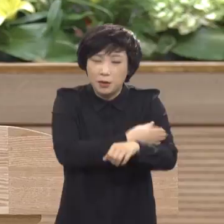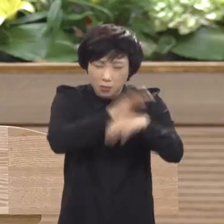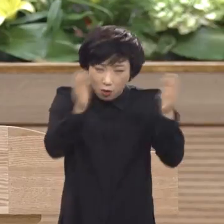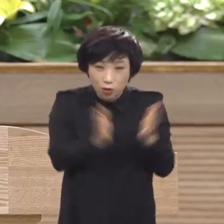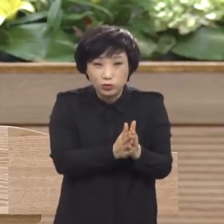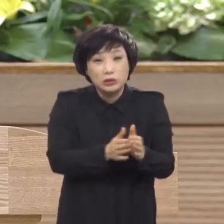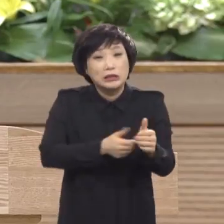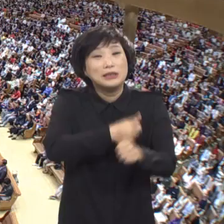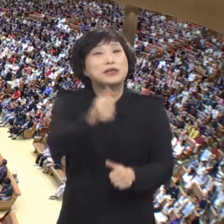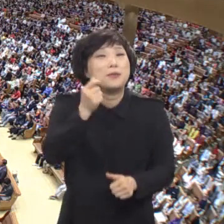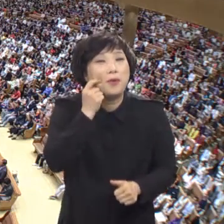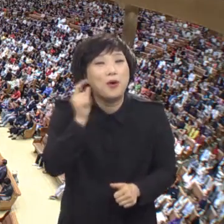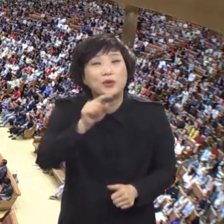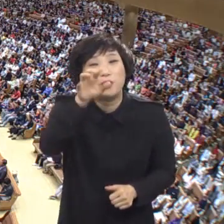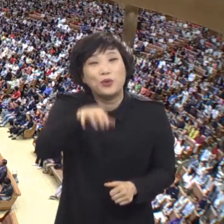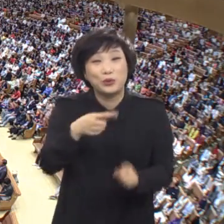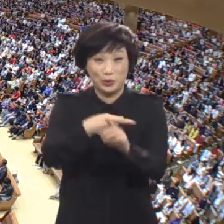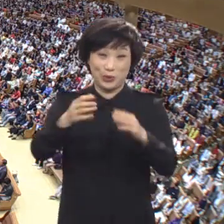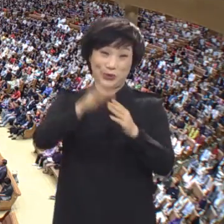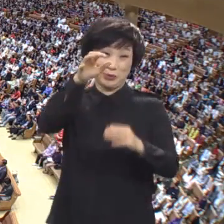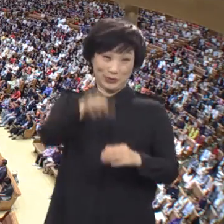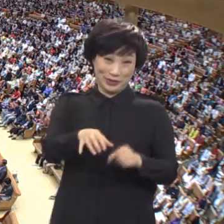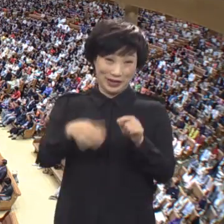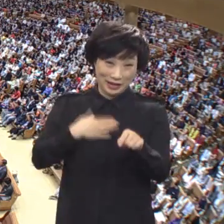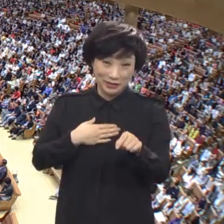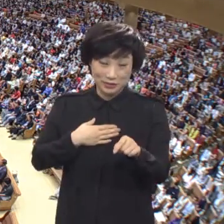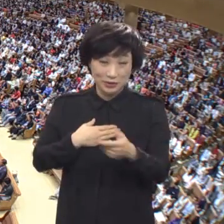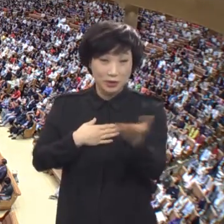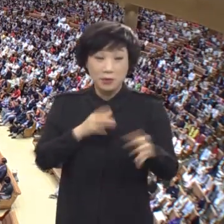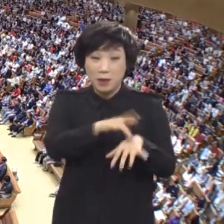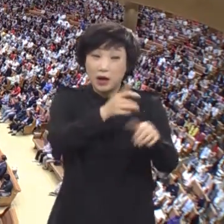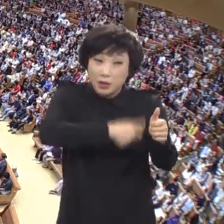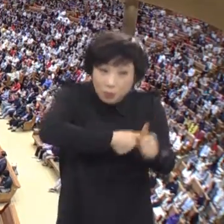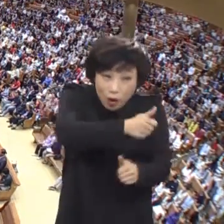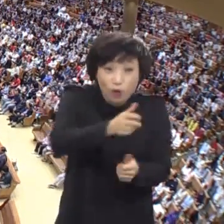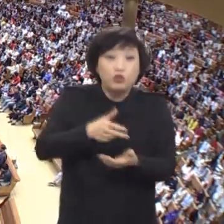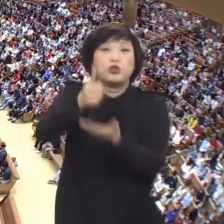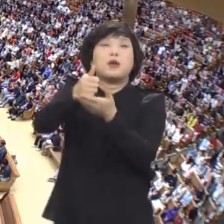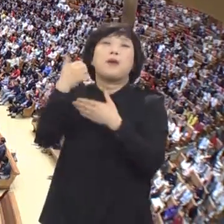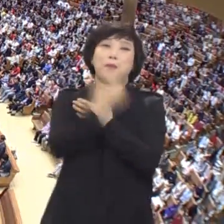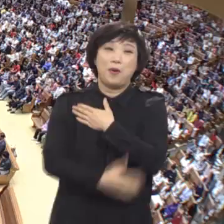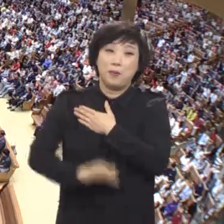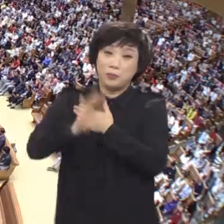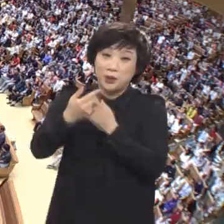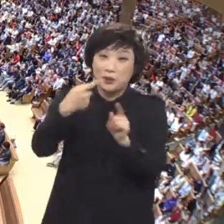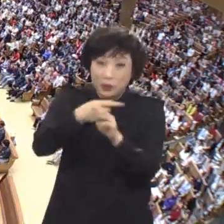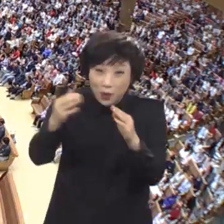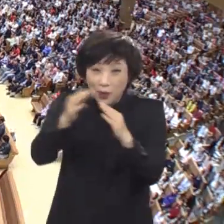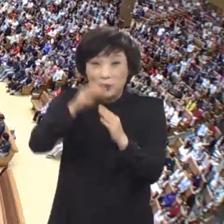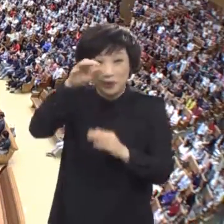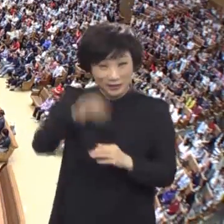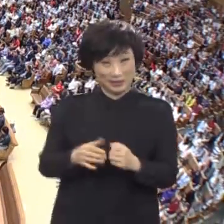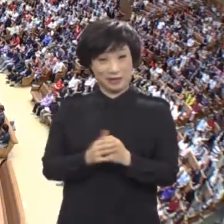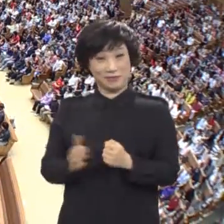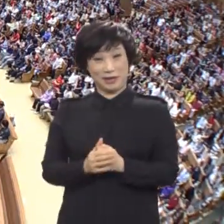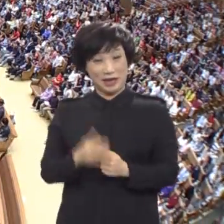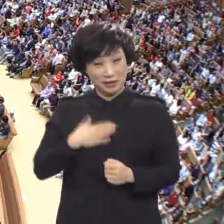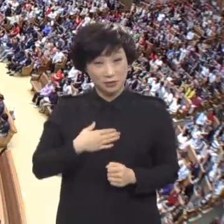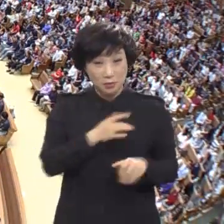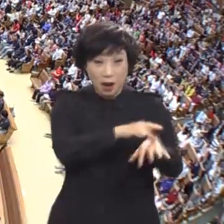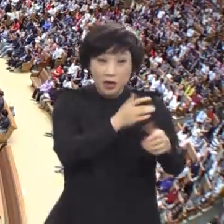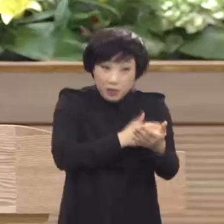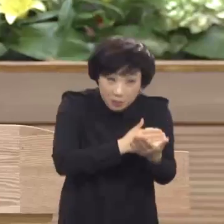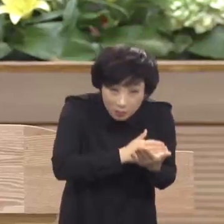이기지 못하는 것이 교회다. 마귀를 멸하신 주님의 몸된 교회이기 때문에,